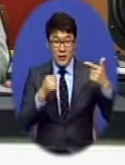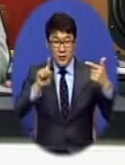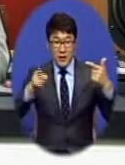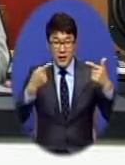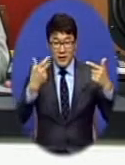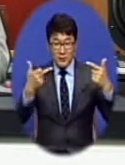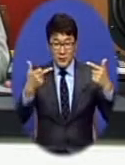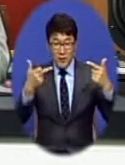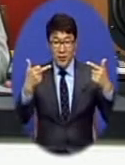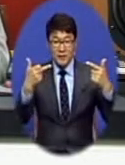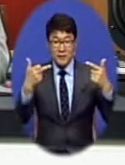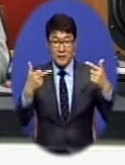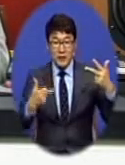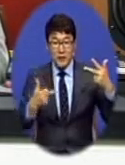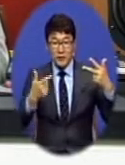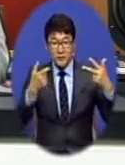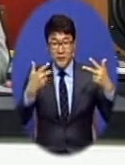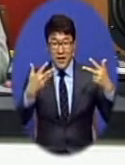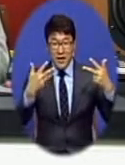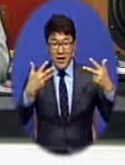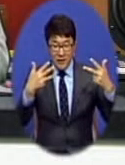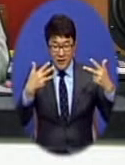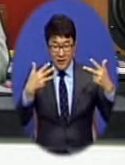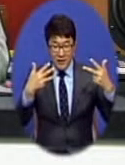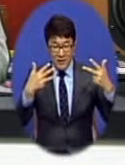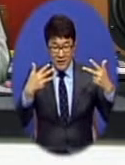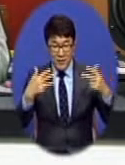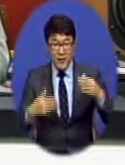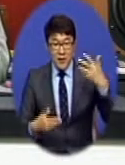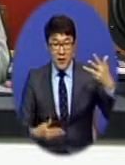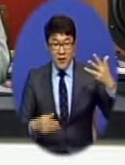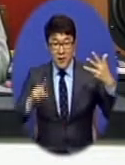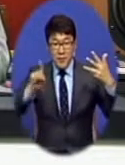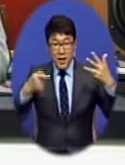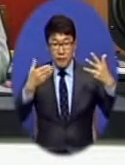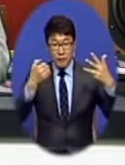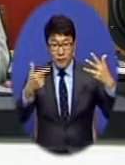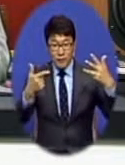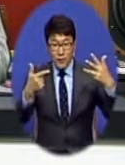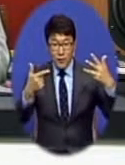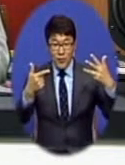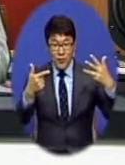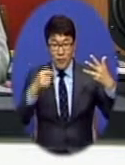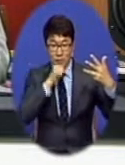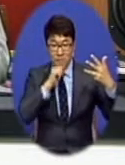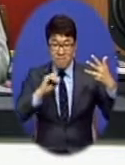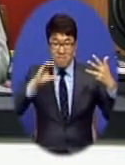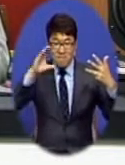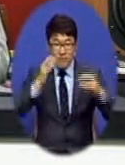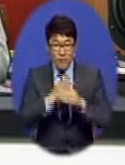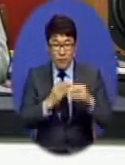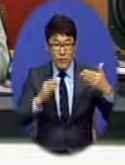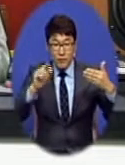6번 117표. 네, 7번 참가자 68표 받았습니다. 자, 8번 참가자입니다. 196표. 많이 올라갔네요. 9번 네.